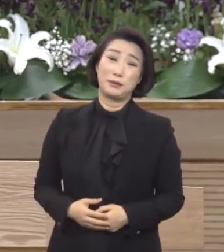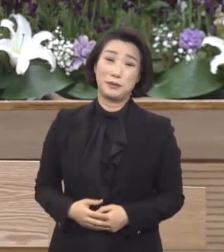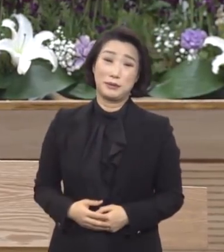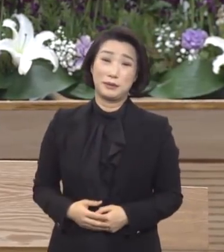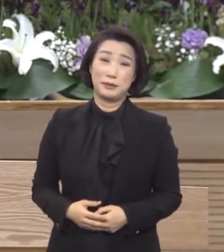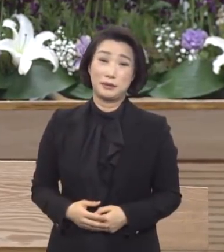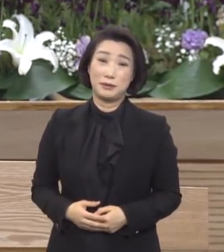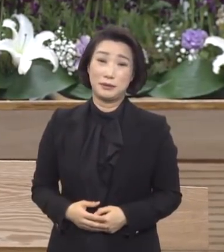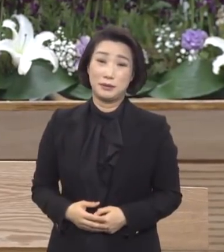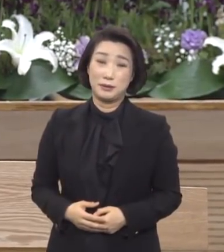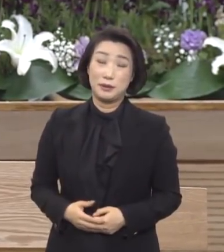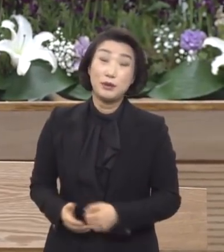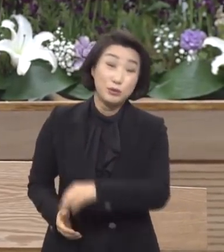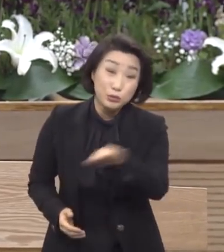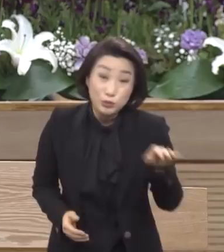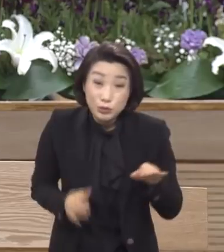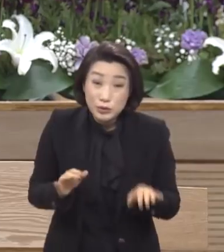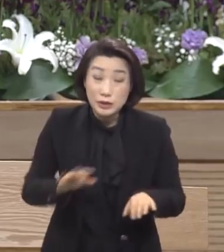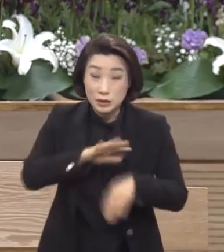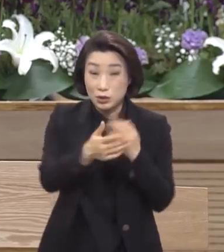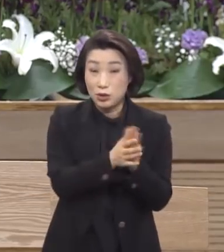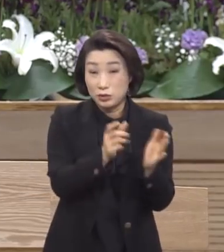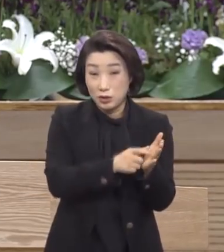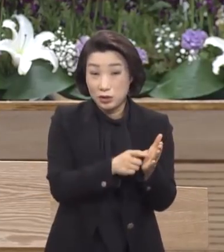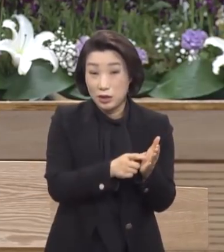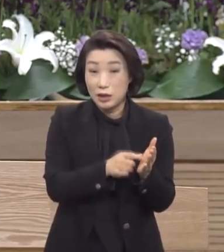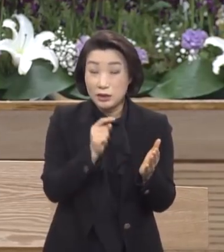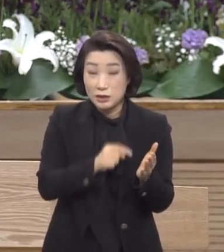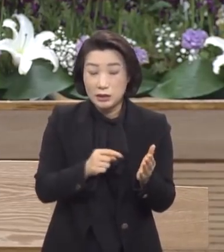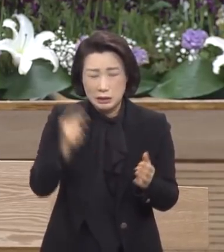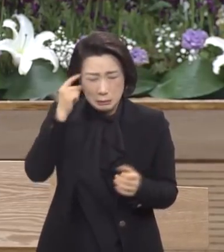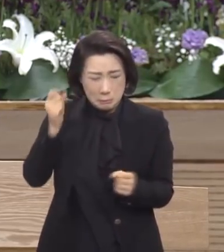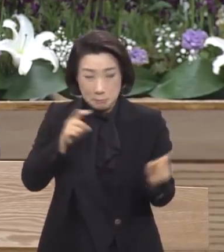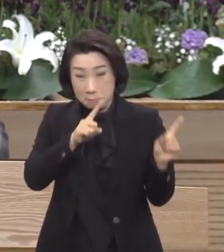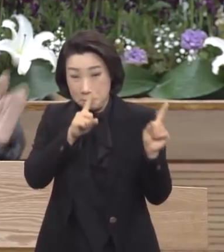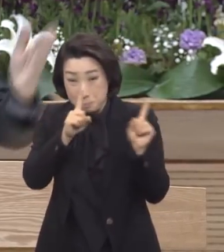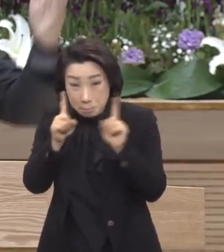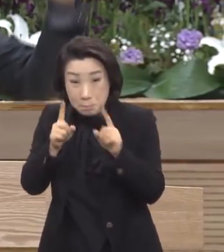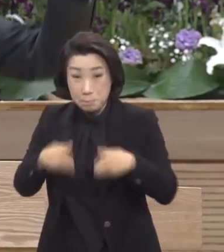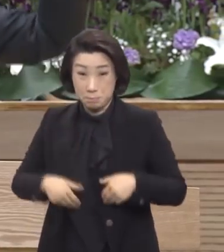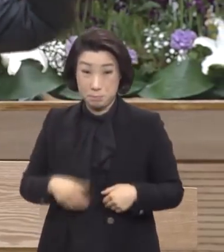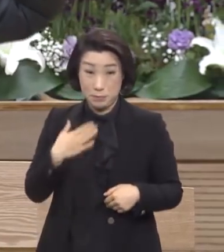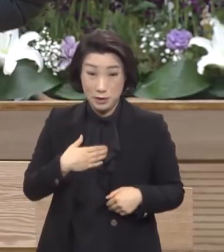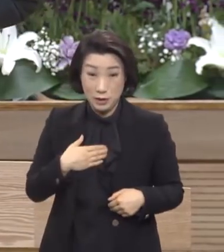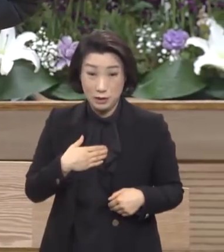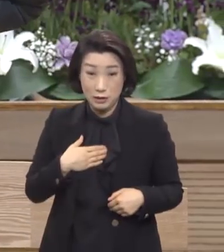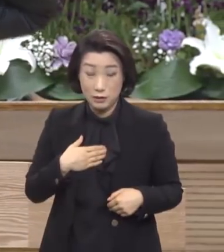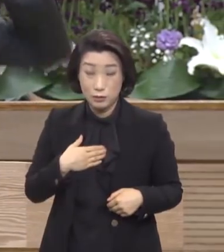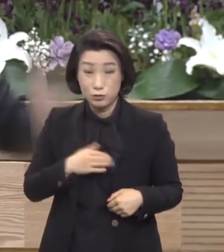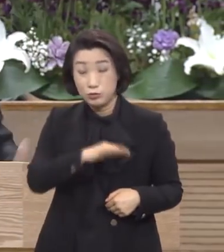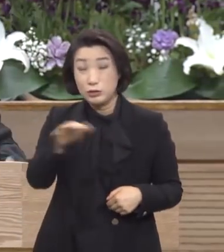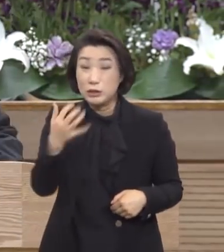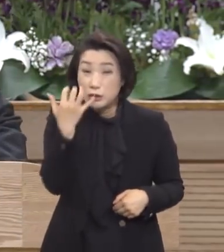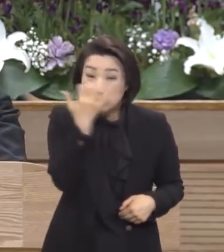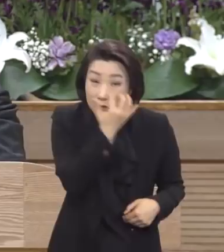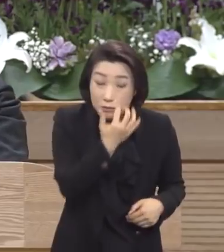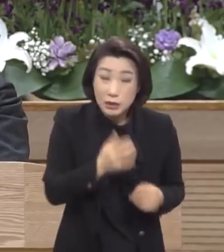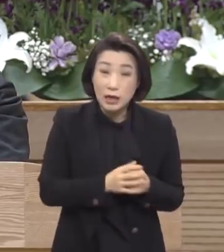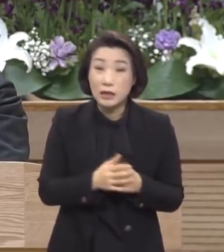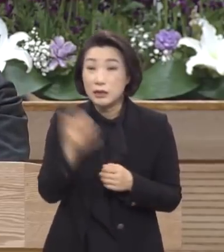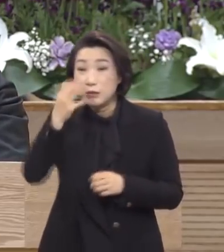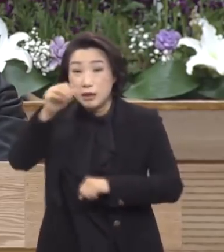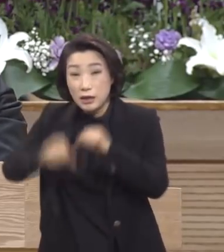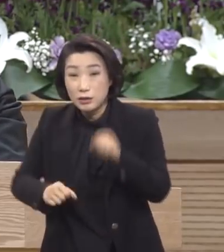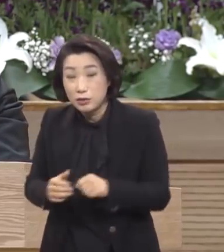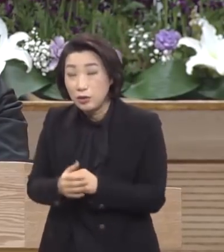그랬어. 우리는 성경이 말하는 소리에 정신 바짝 차리고 우리는 음란과